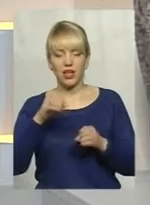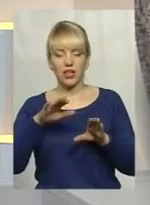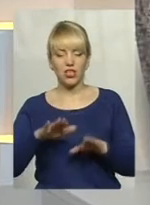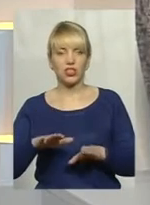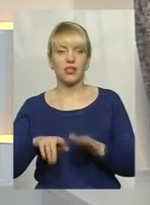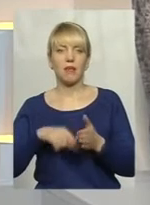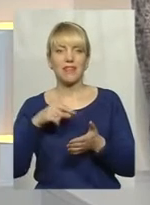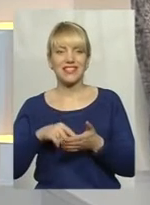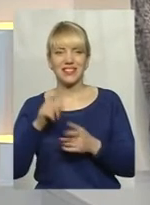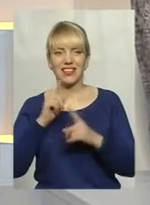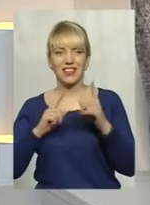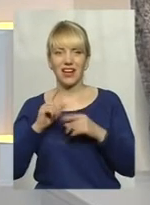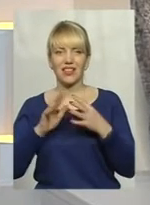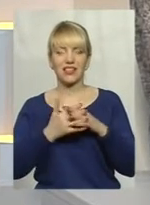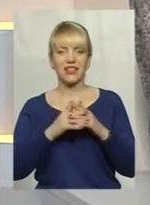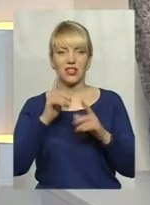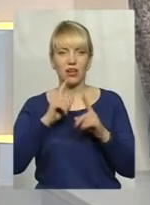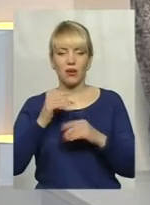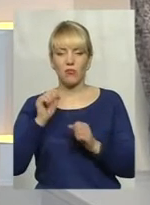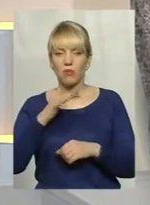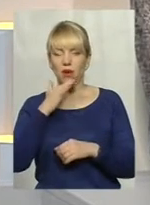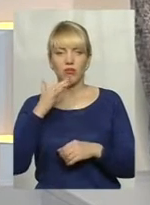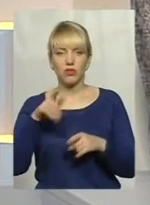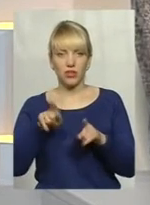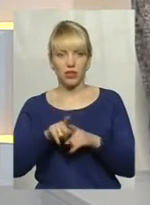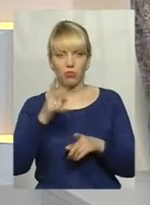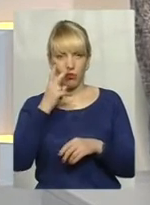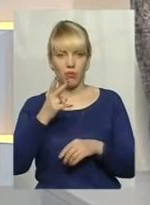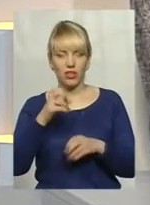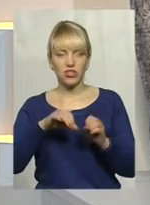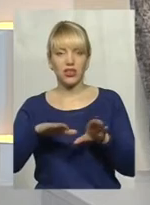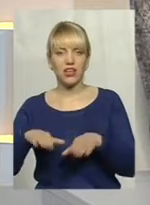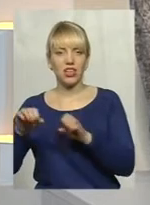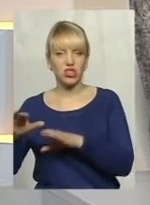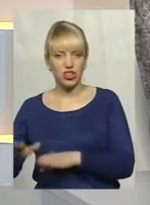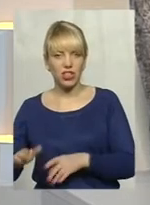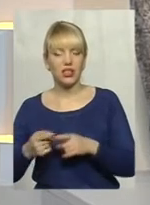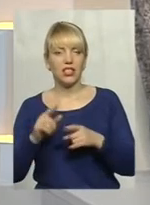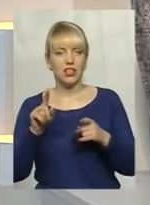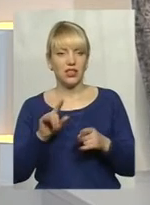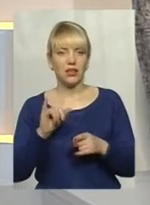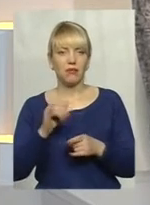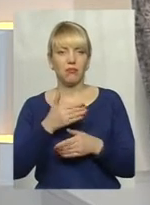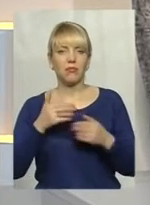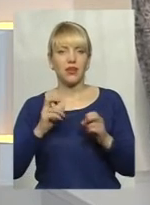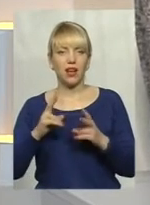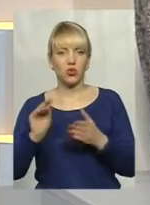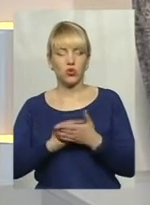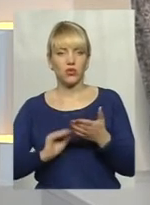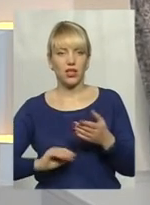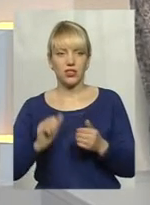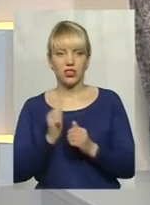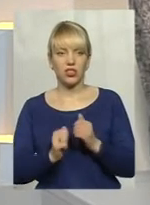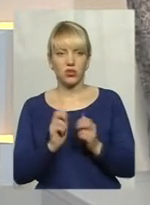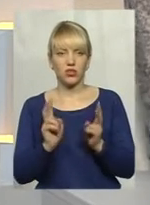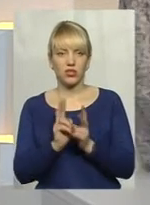і навіть селищних рад, можна дуже багато побачити таких рішень, мені здається. Принаймні, ми, як журналісти, часто